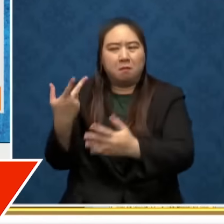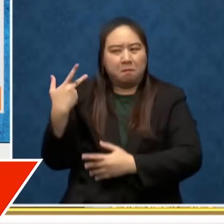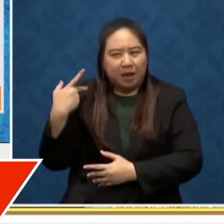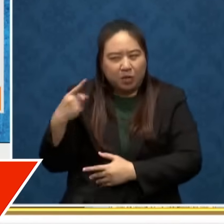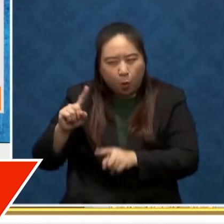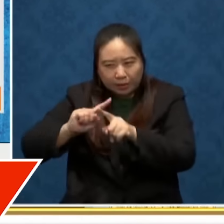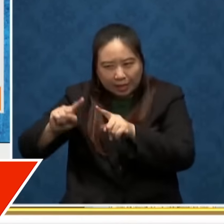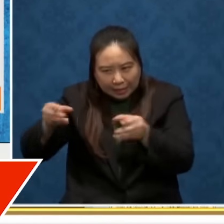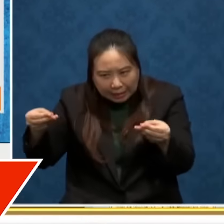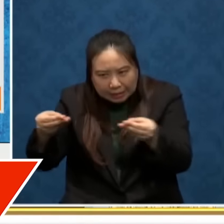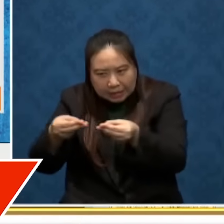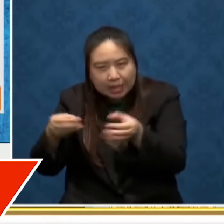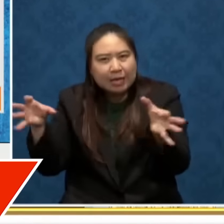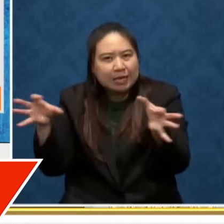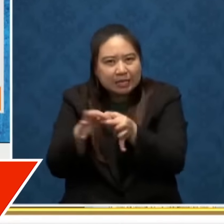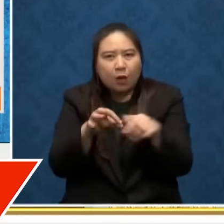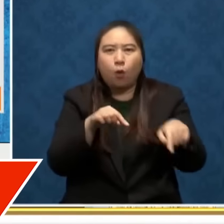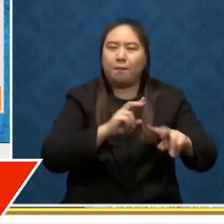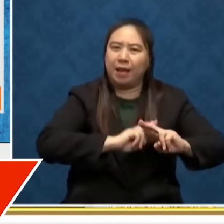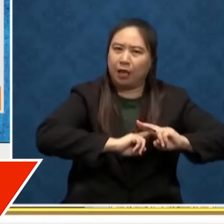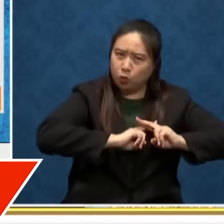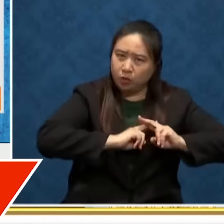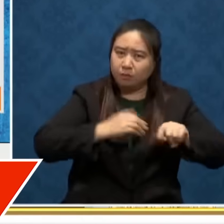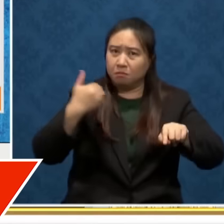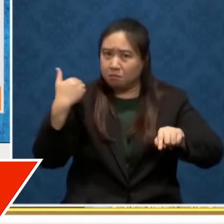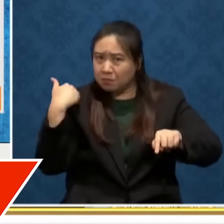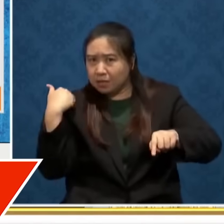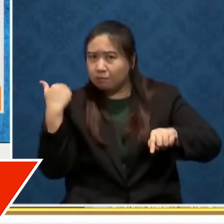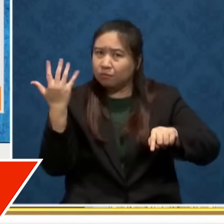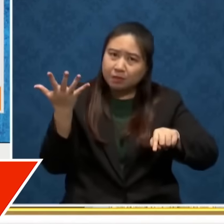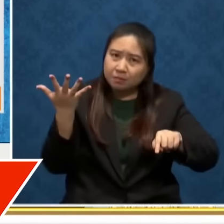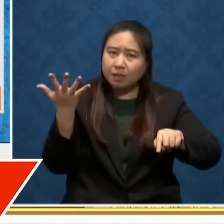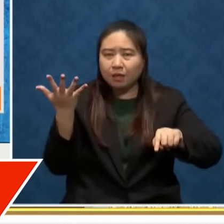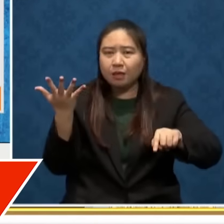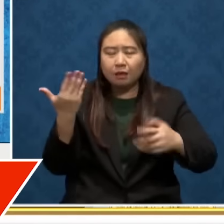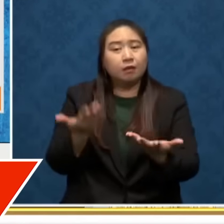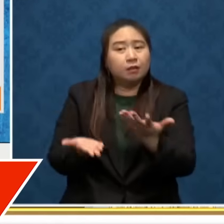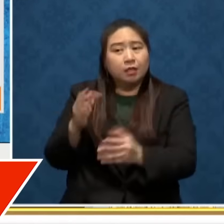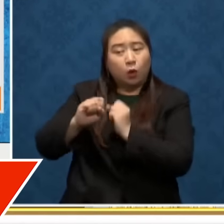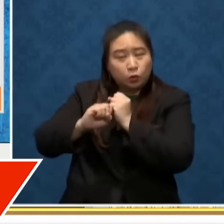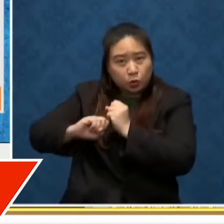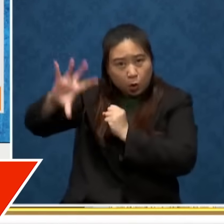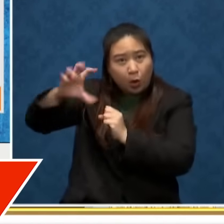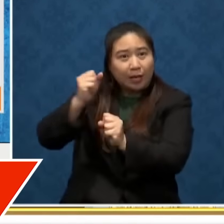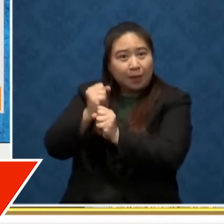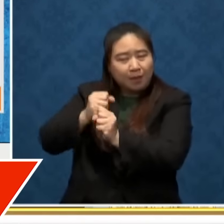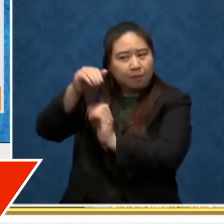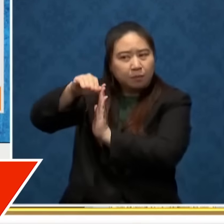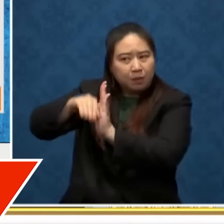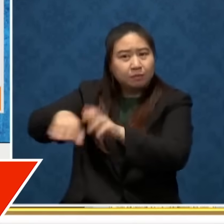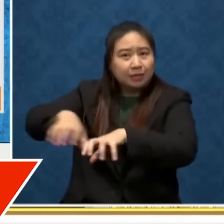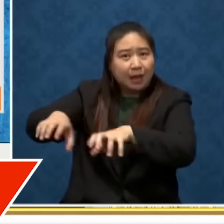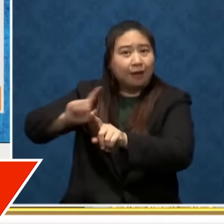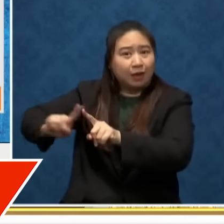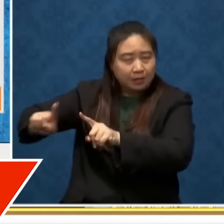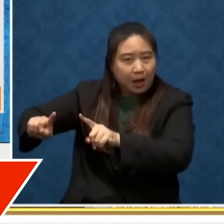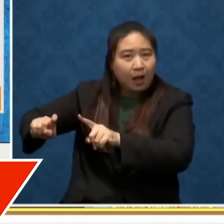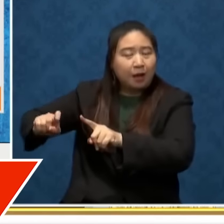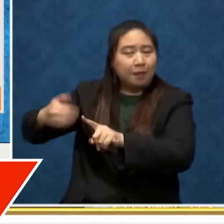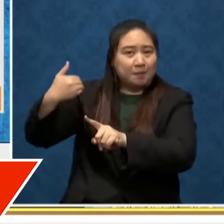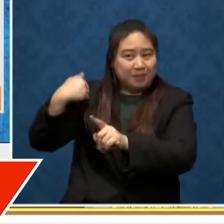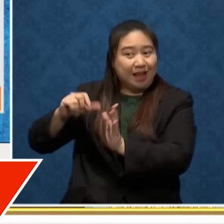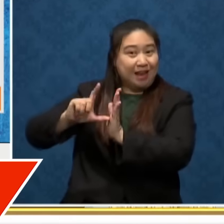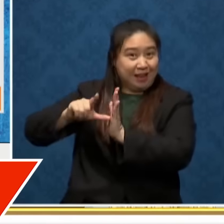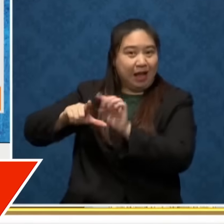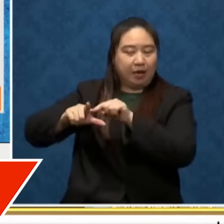เกี่ยวพันกับเอกชนรายใดรายหนึ่งหรือไม่หรือการดำเนินงานบริหารของกสทช.ซึ่งมีเลขาธิการเนี่ยในการ